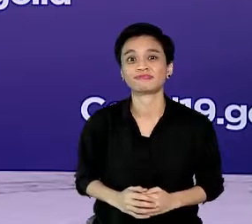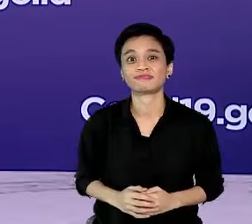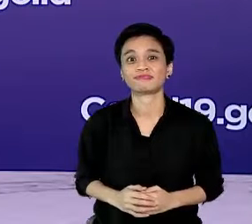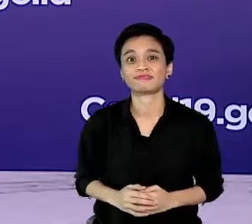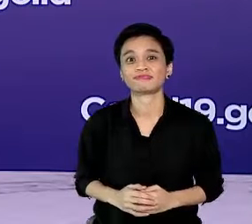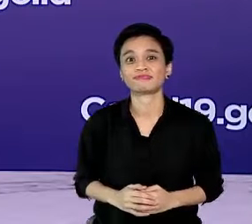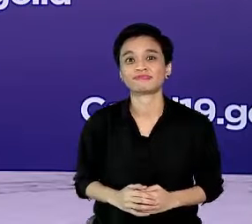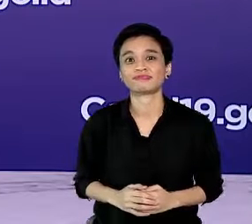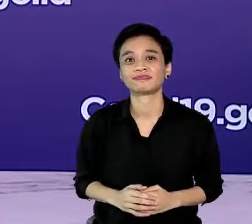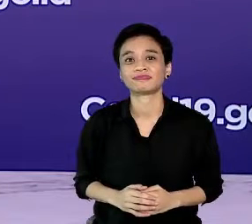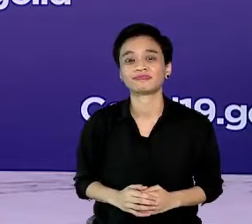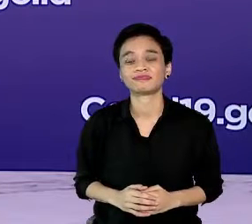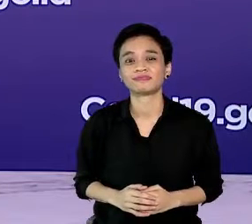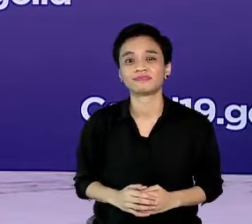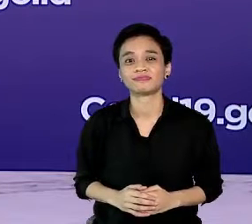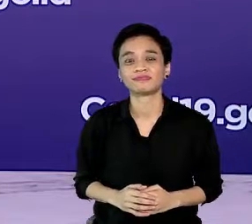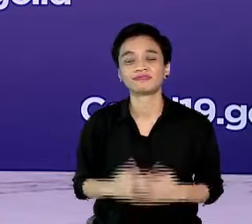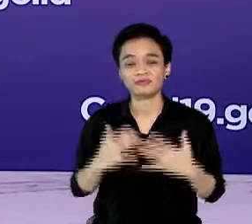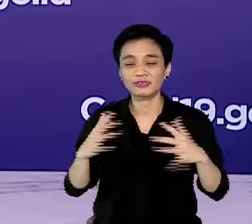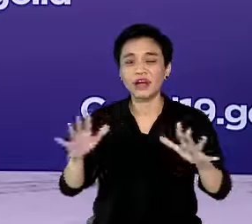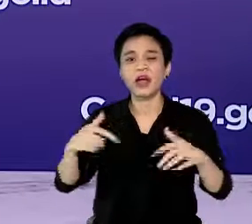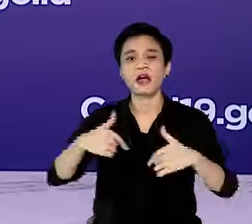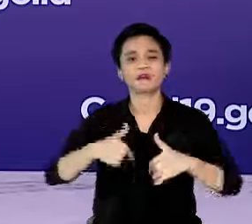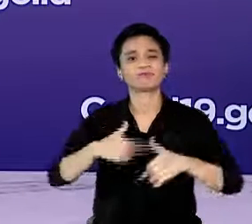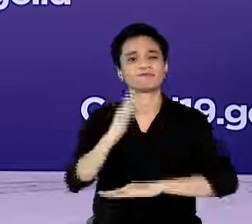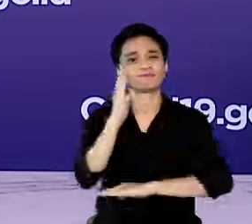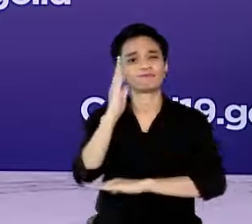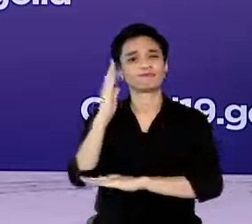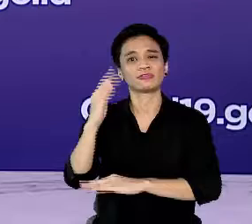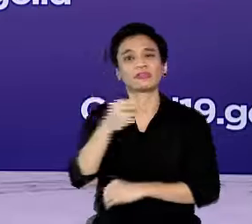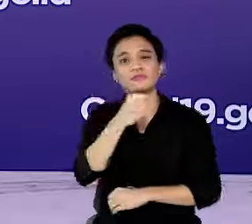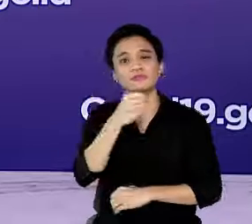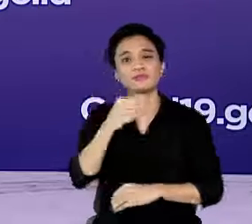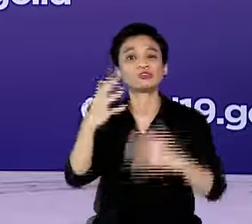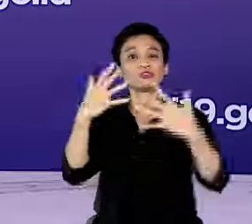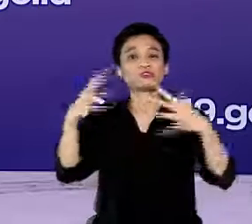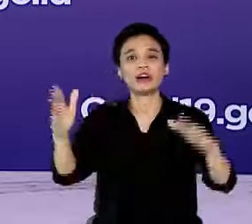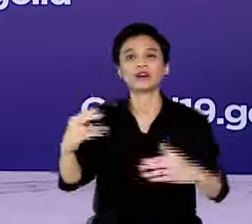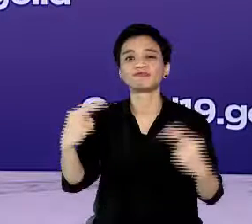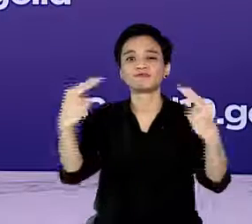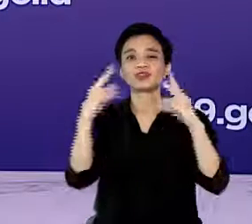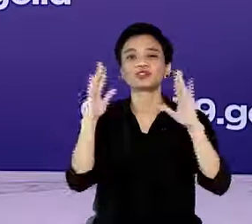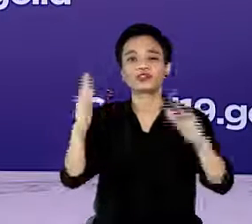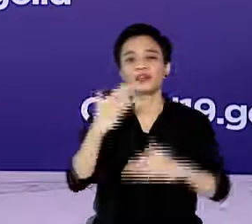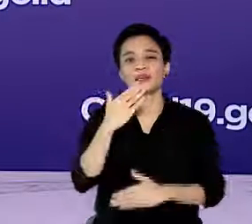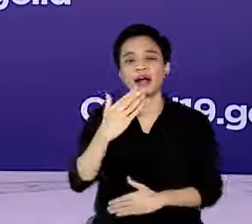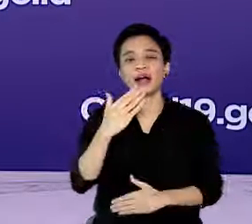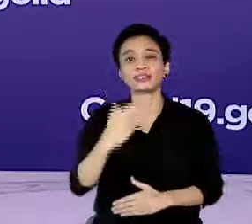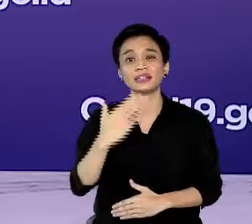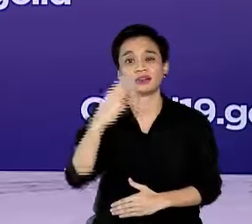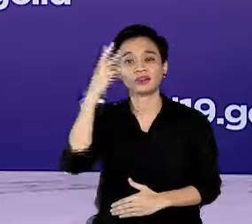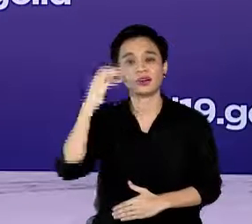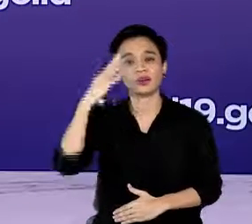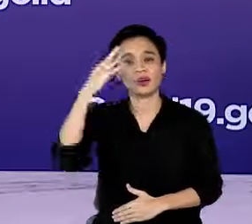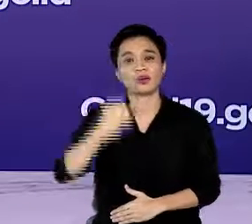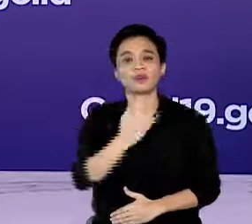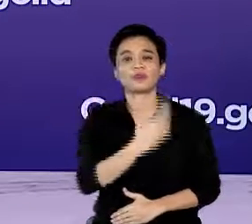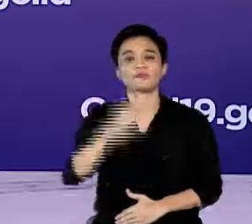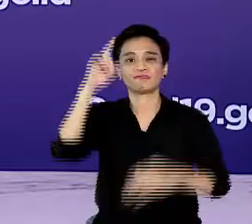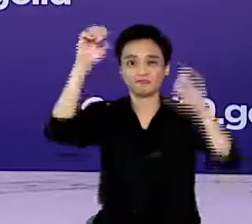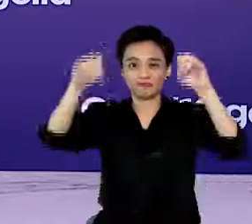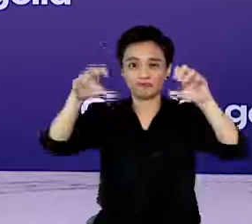Hai dengan demikian konferensi pers pada sore hari ini selesai Terima kasih atas perhatiannya Selamat sore wassalamu'alaikum